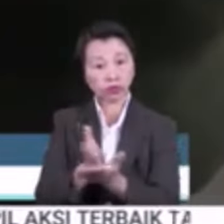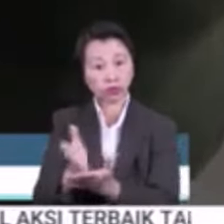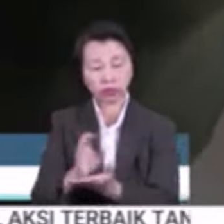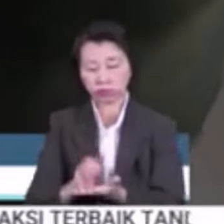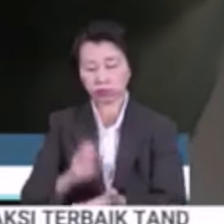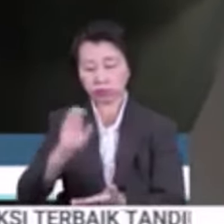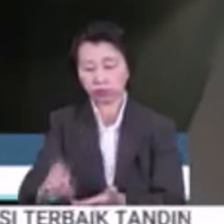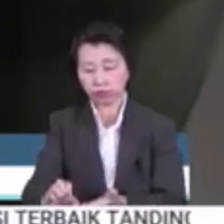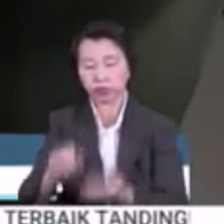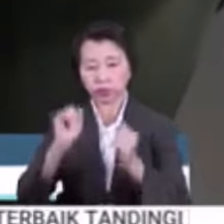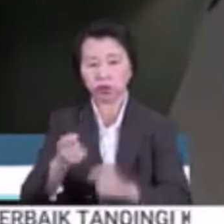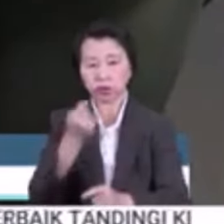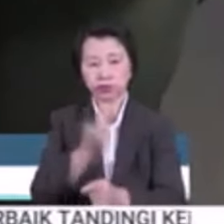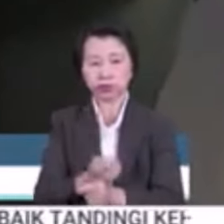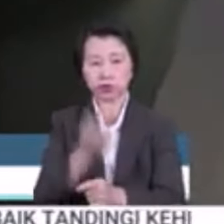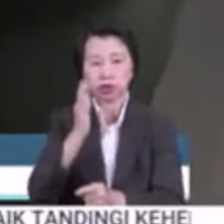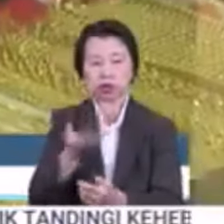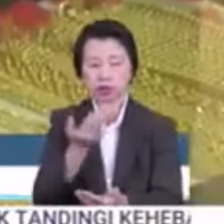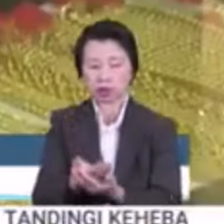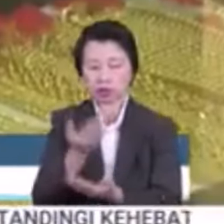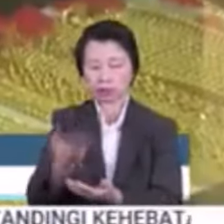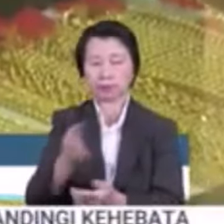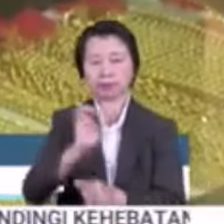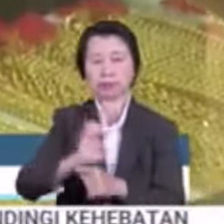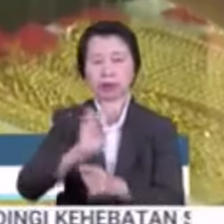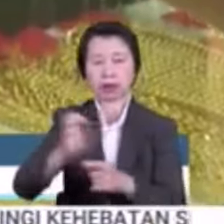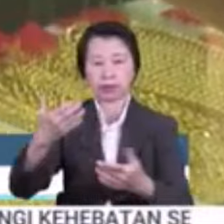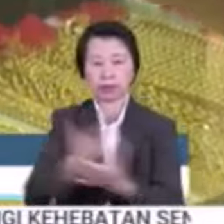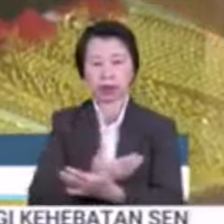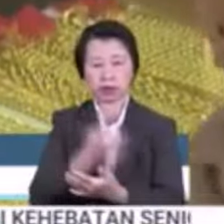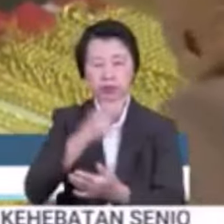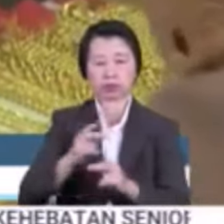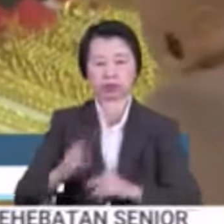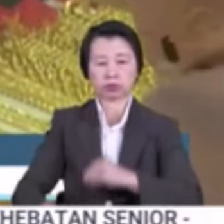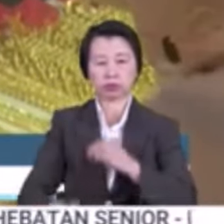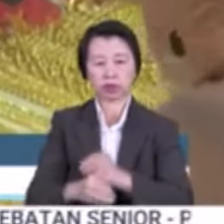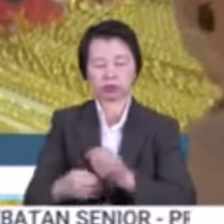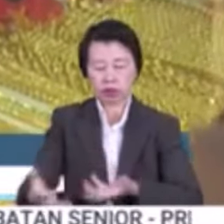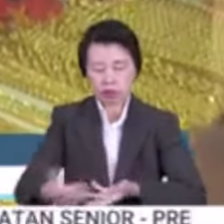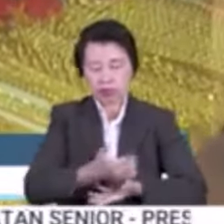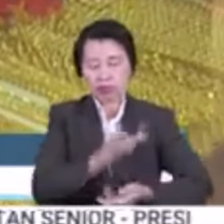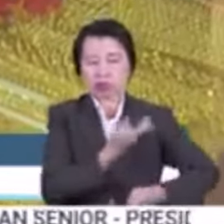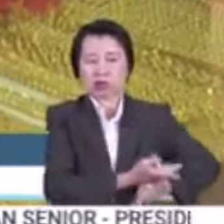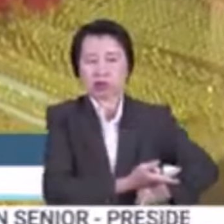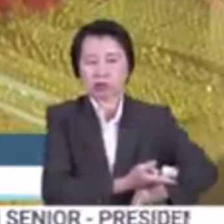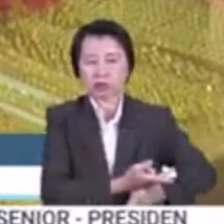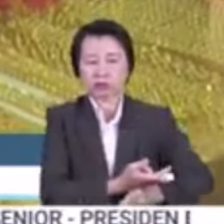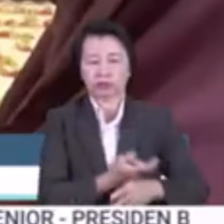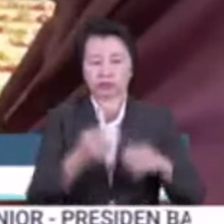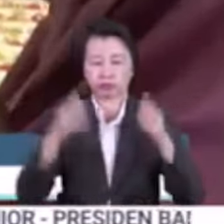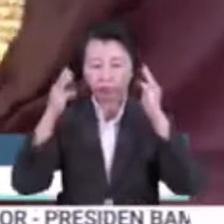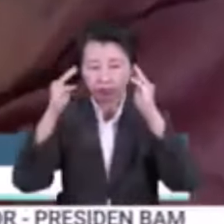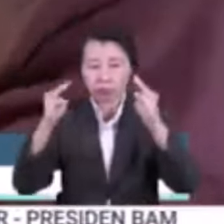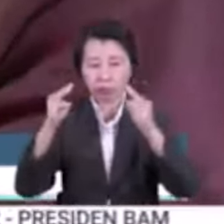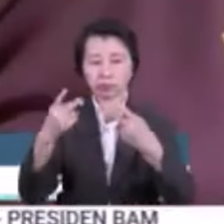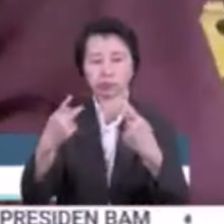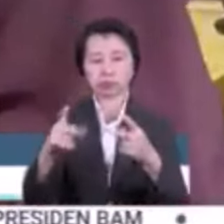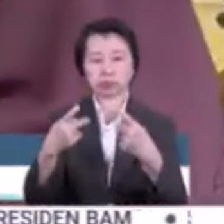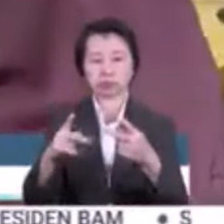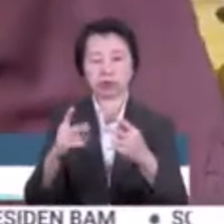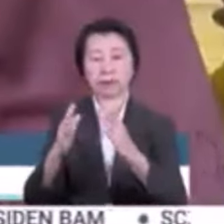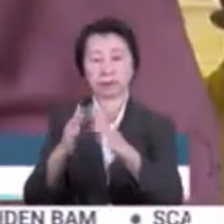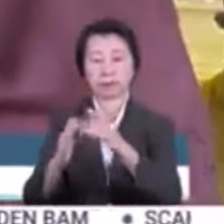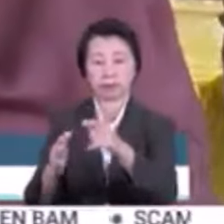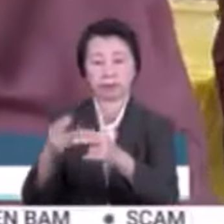melabur mereka tetap akan membeli emas paharu untuk menambah koleksi pengurus kedai emas di